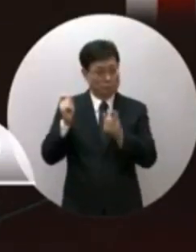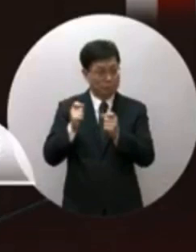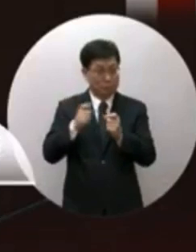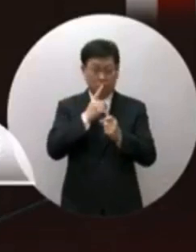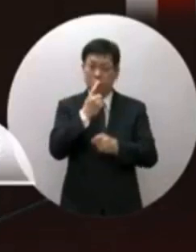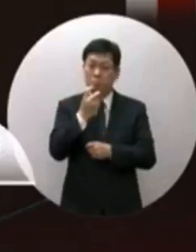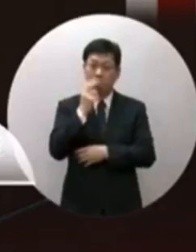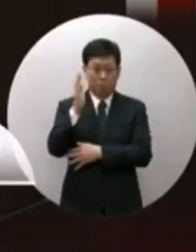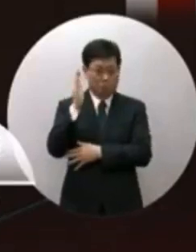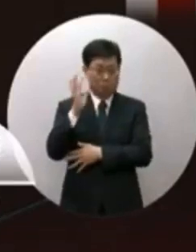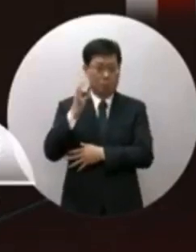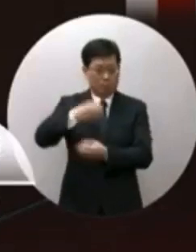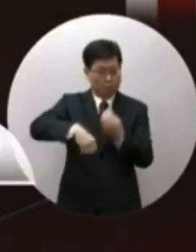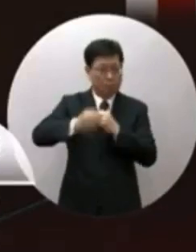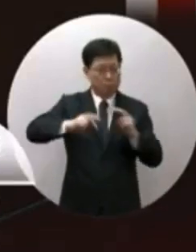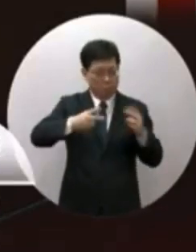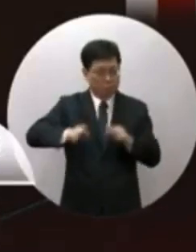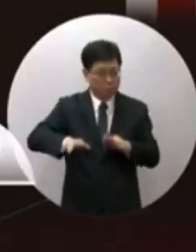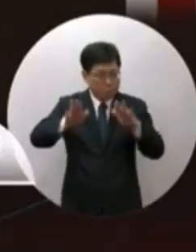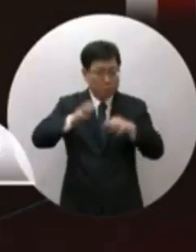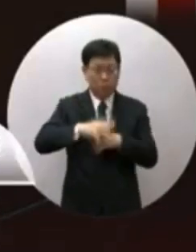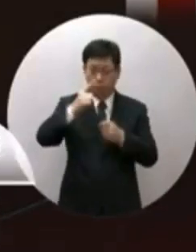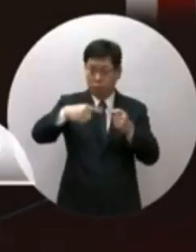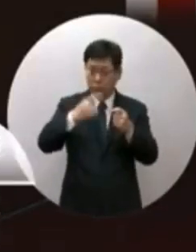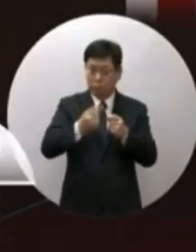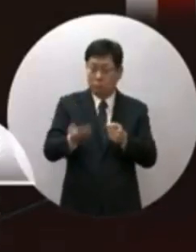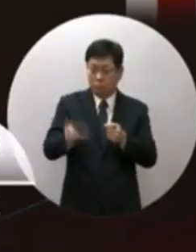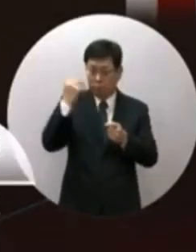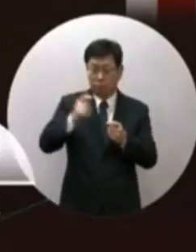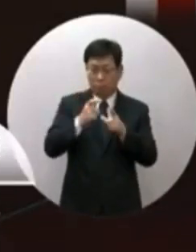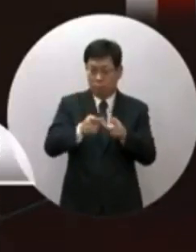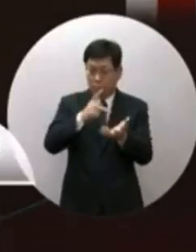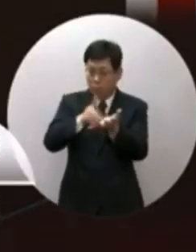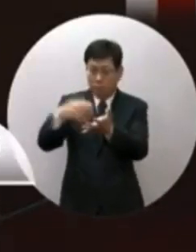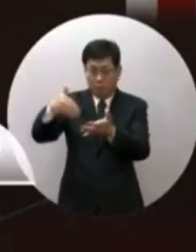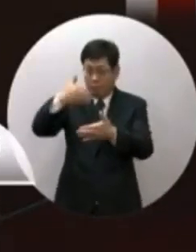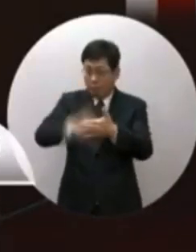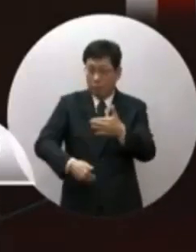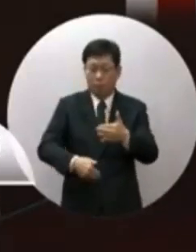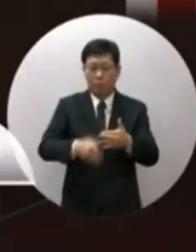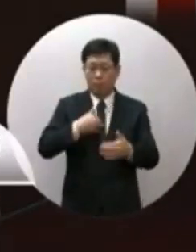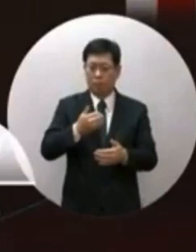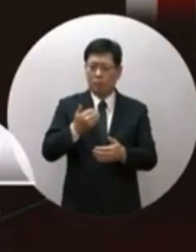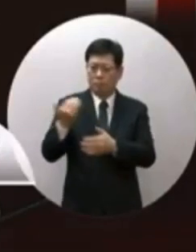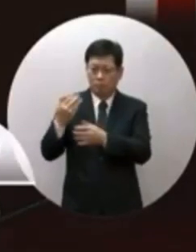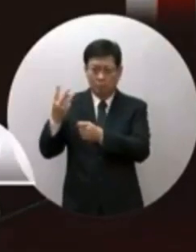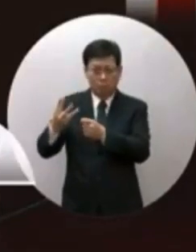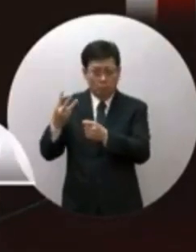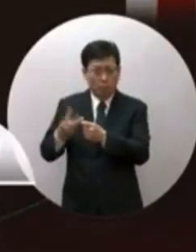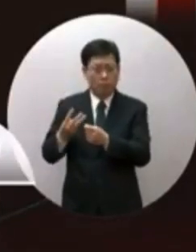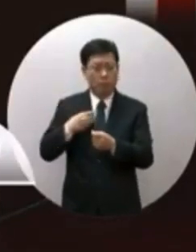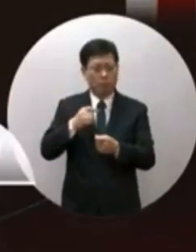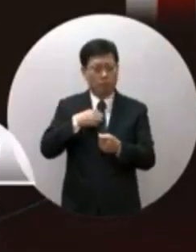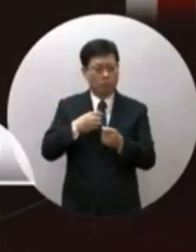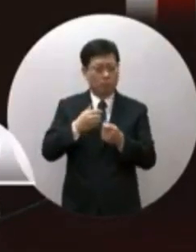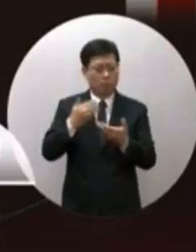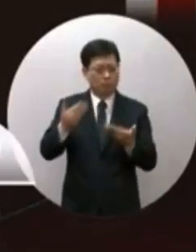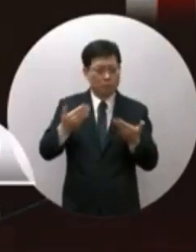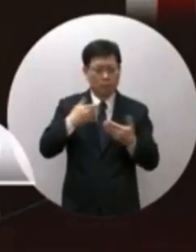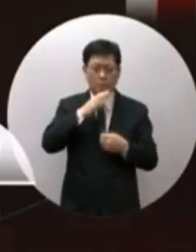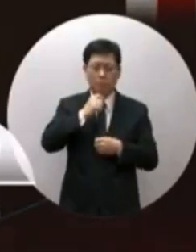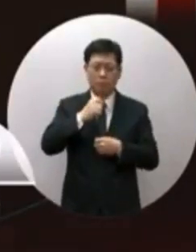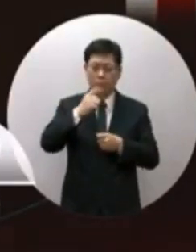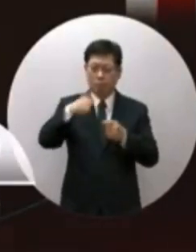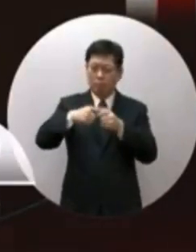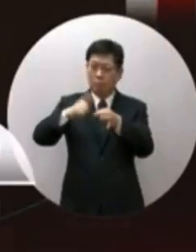年中央政府财政改善，一年期以上公共债务未偿余额占前三年度名目国内生